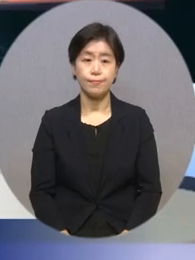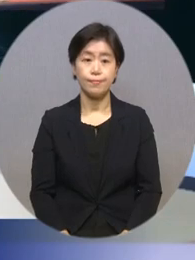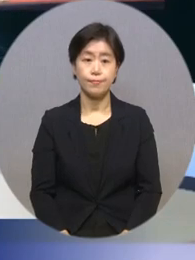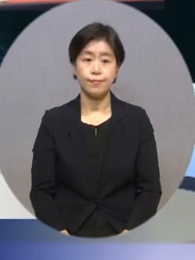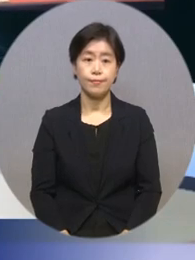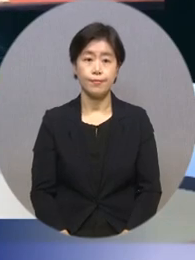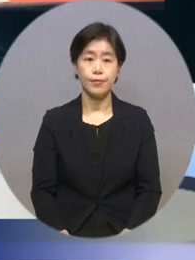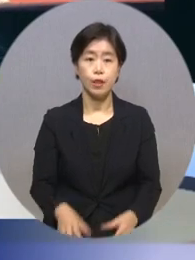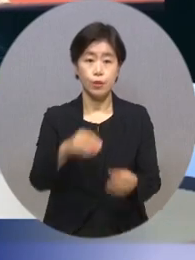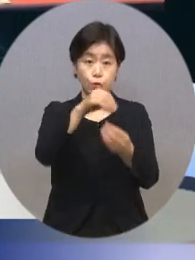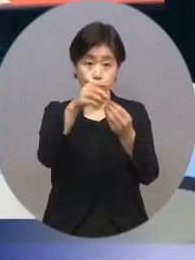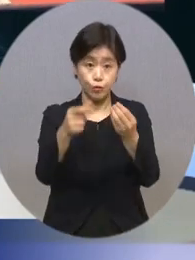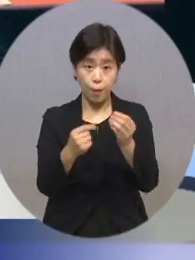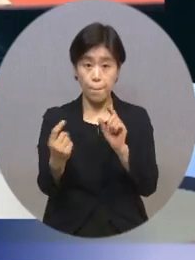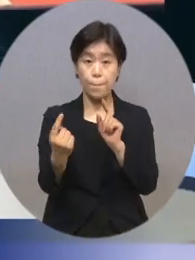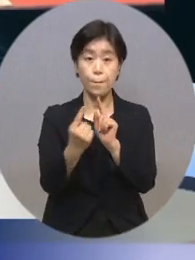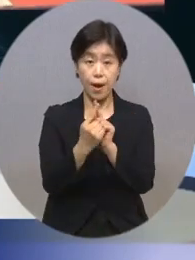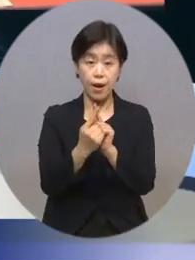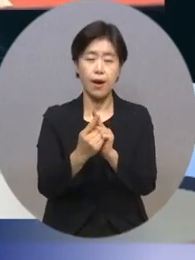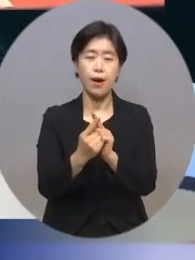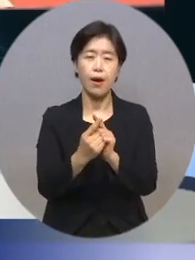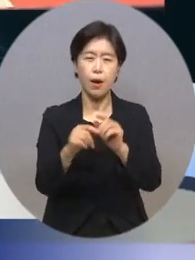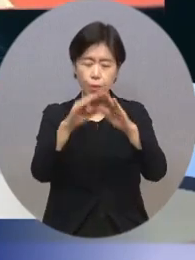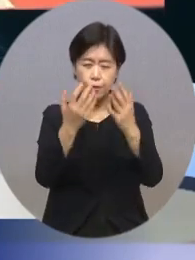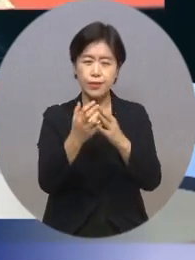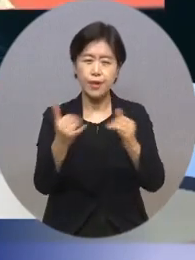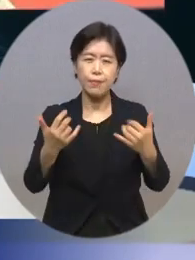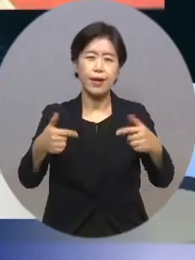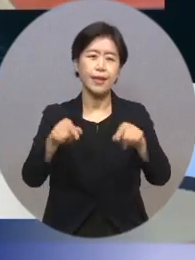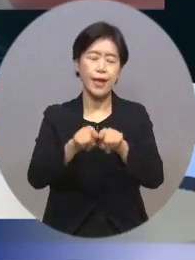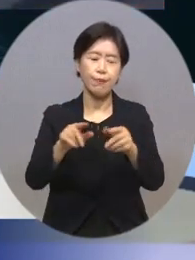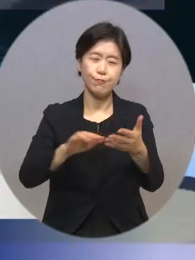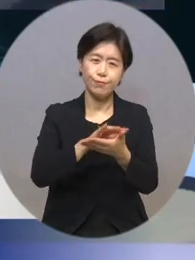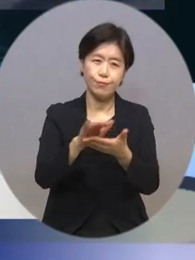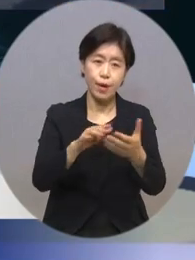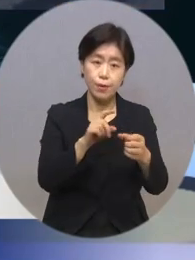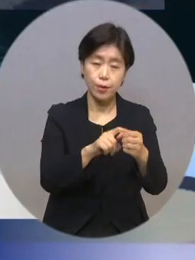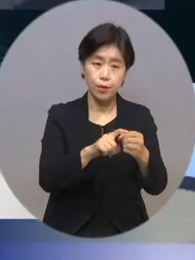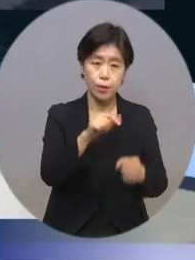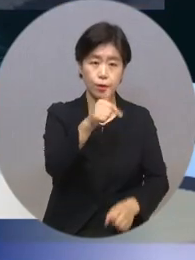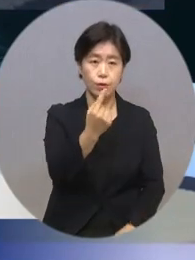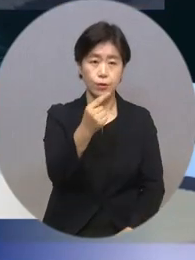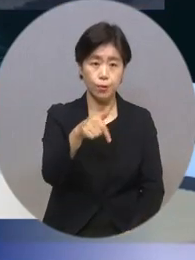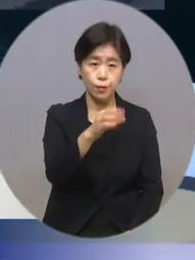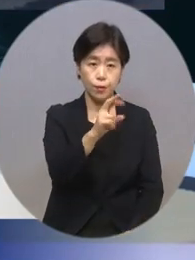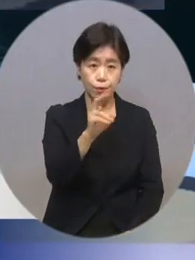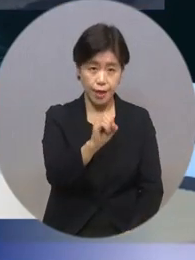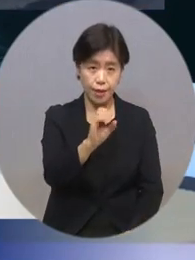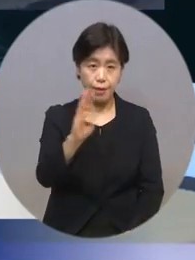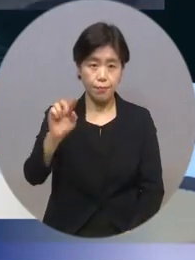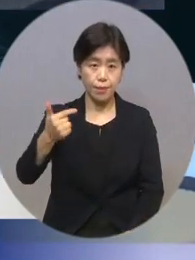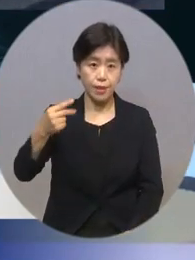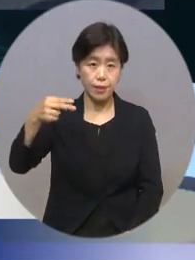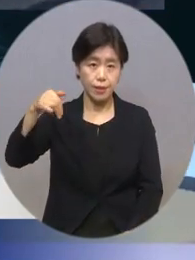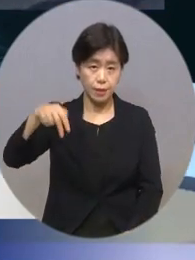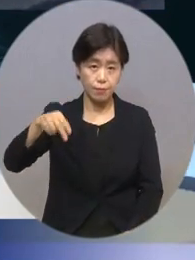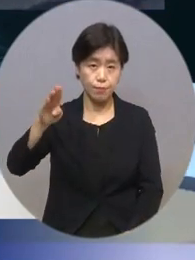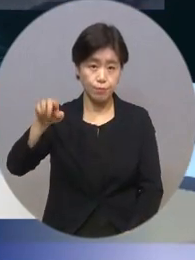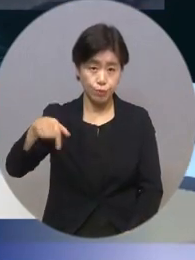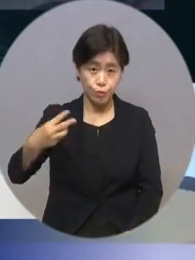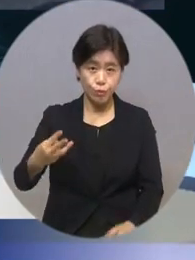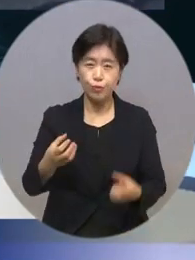민족 대명절 추석을 맞아 모두가 함께하는 녹양 반딧불 축제가 열렸습니다. 보도에 정우선